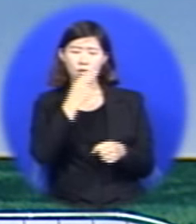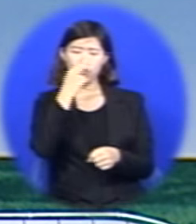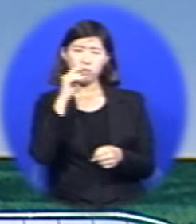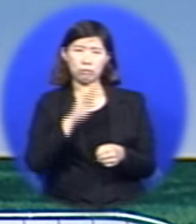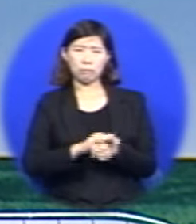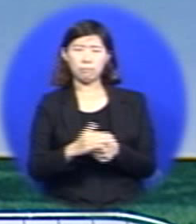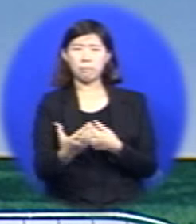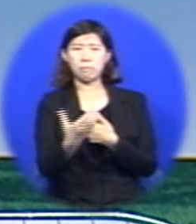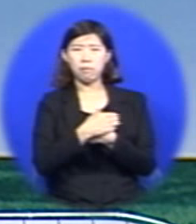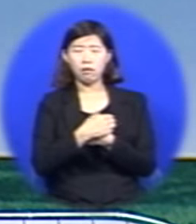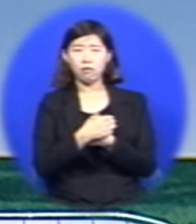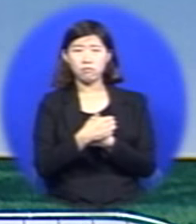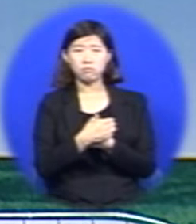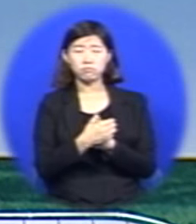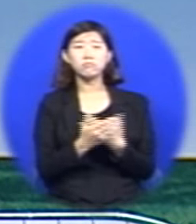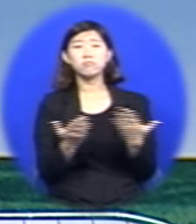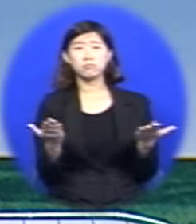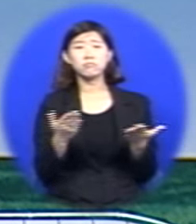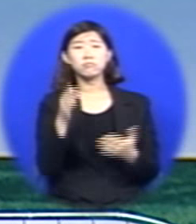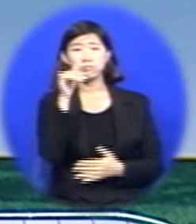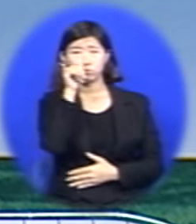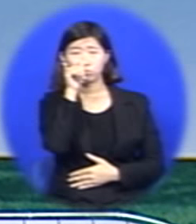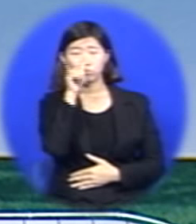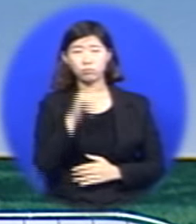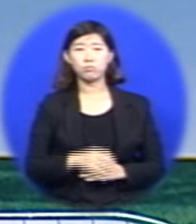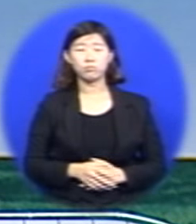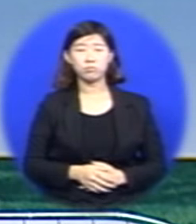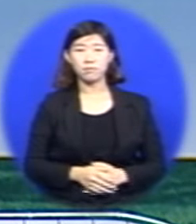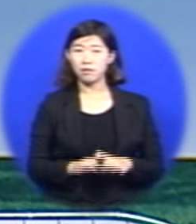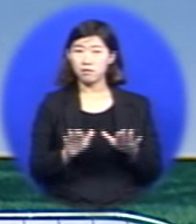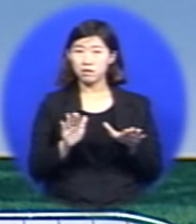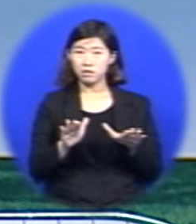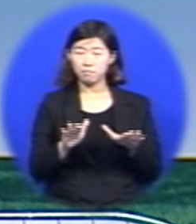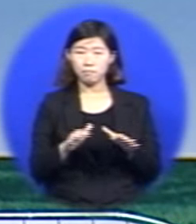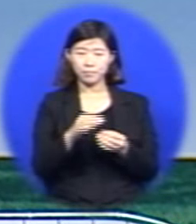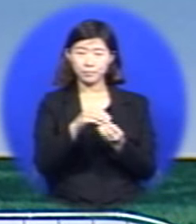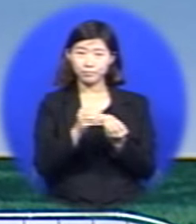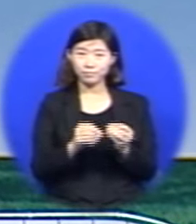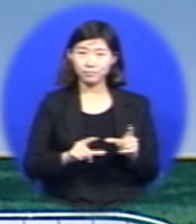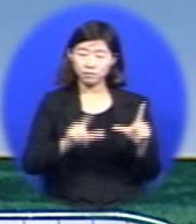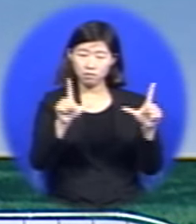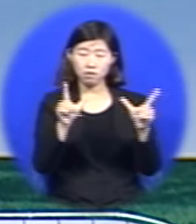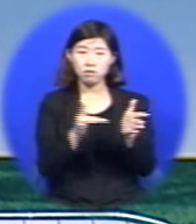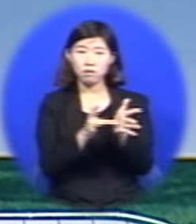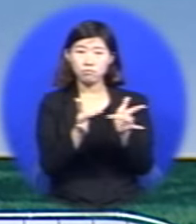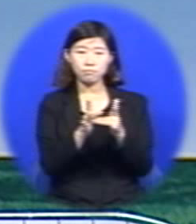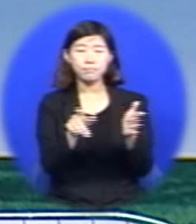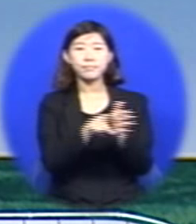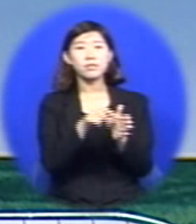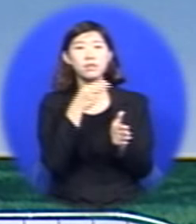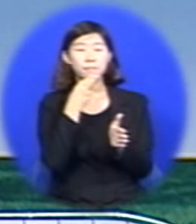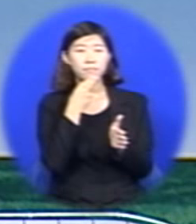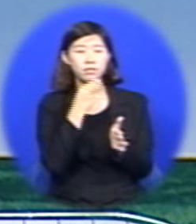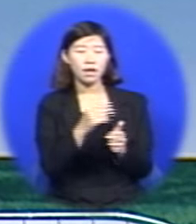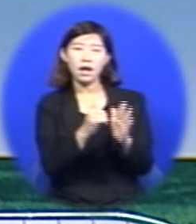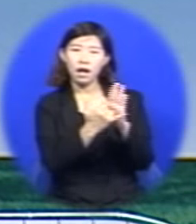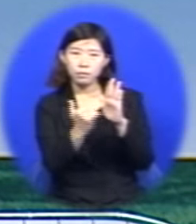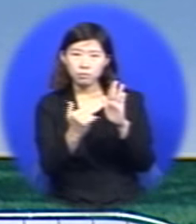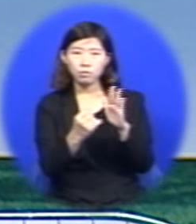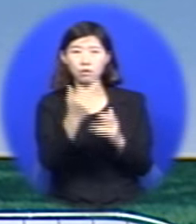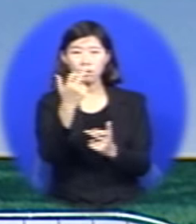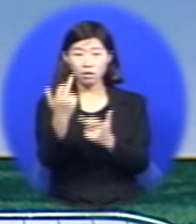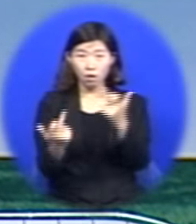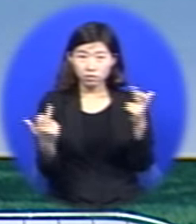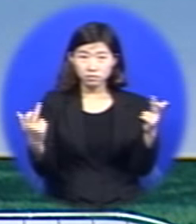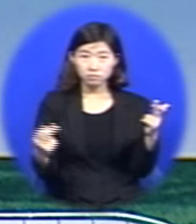처해 있습니다. 이번 명절에도 예수를 믿지 않는 가족들과 형제들로부터 우리는